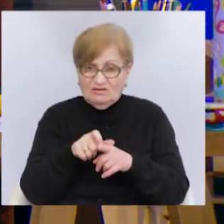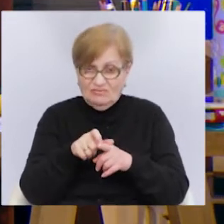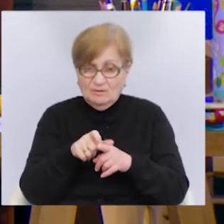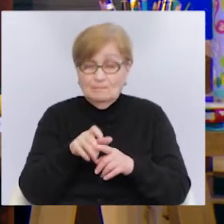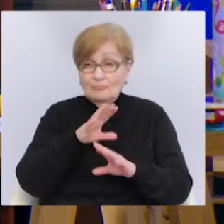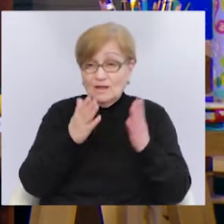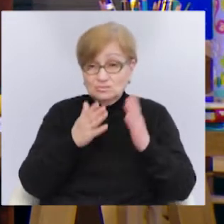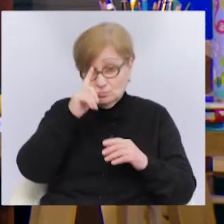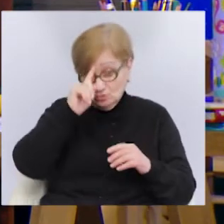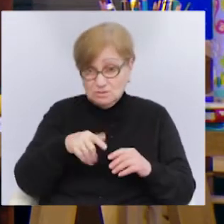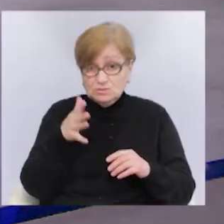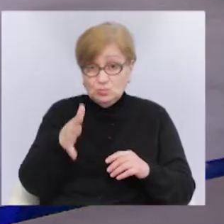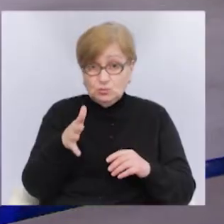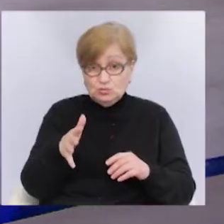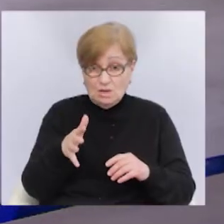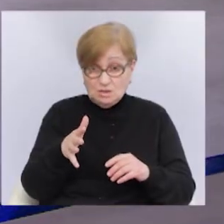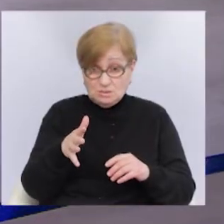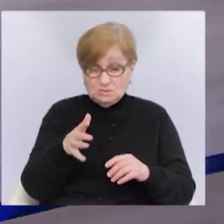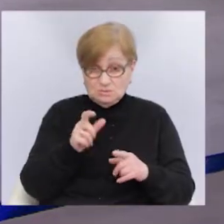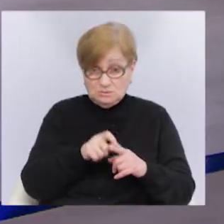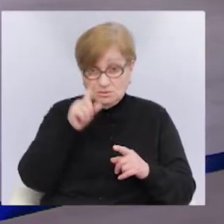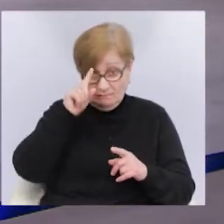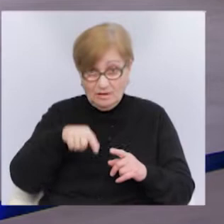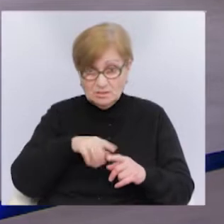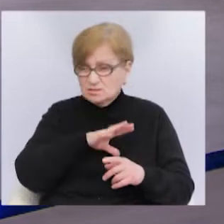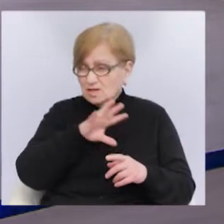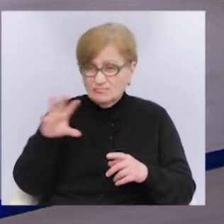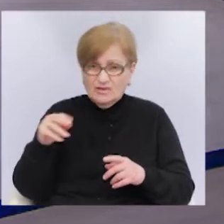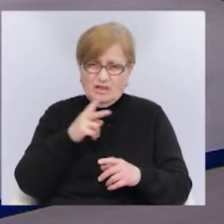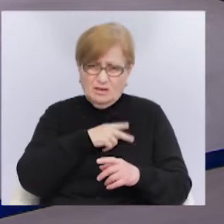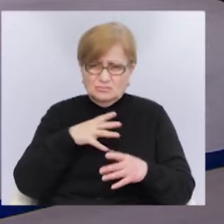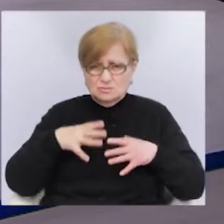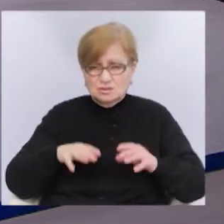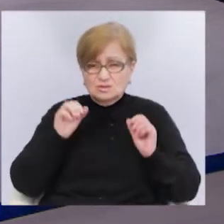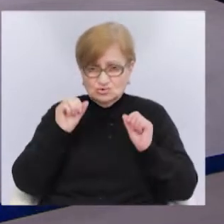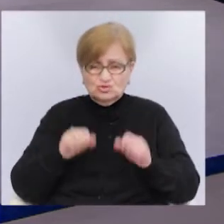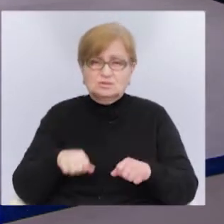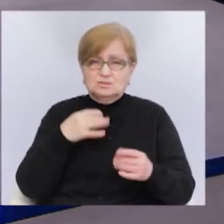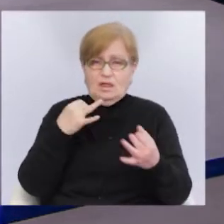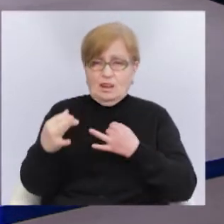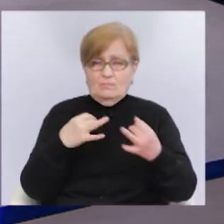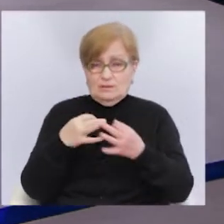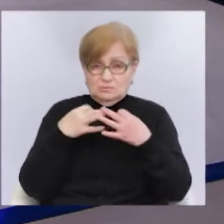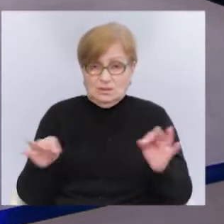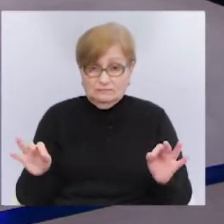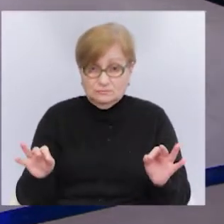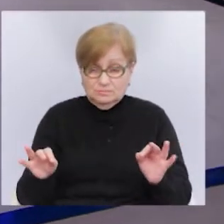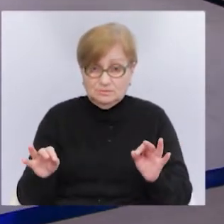5000 სიტყვა იცი ნებისმიერ ენაზე, შენ კომუნიკაცია შეგიძლია და იცხოვრებ თავს გაიტან მშვენივრად.